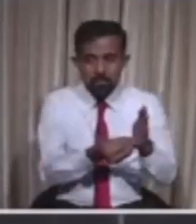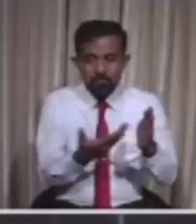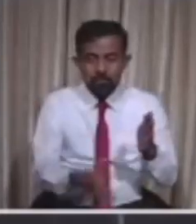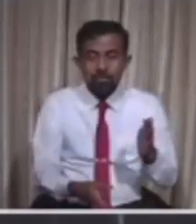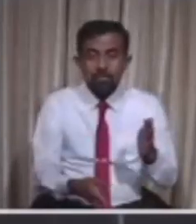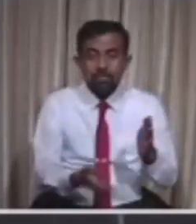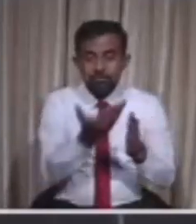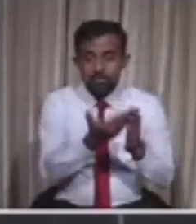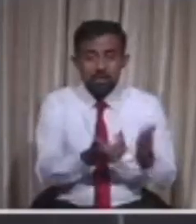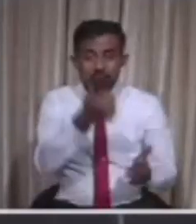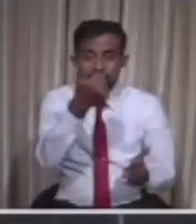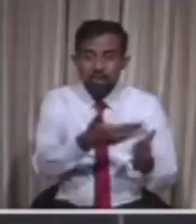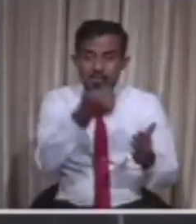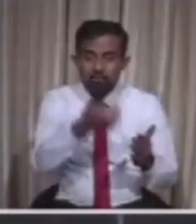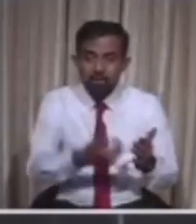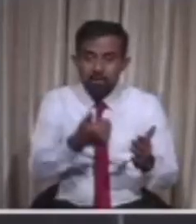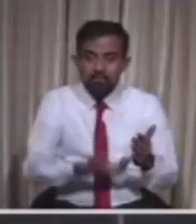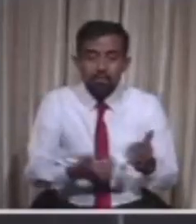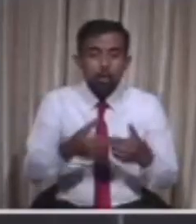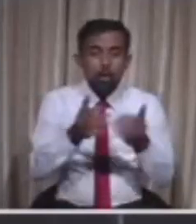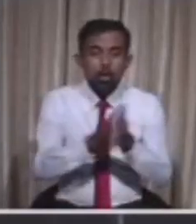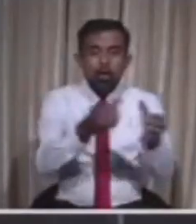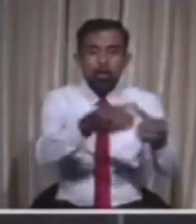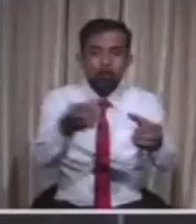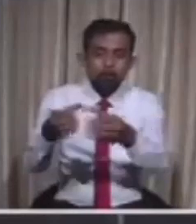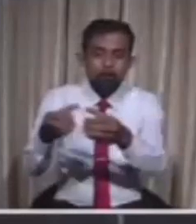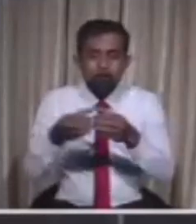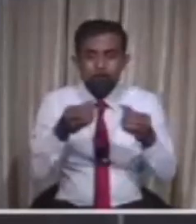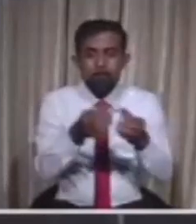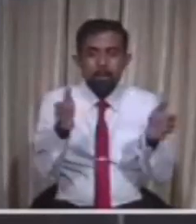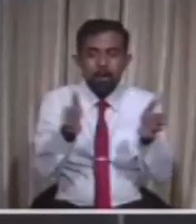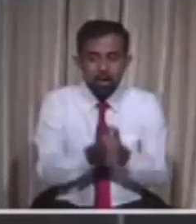Itamathma වැදගත් සියලු පාර්ශවයන්ගේ එකමුතුව තියෙන